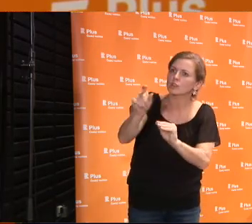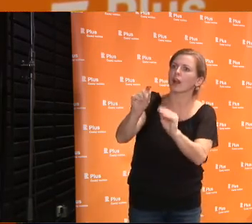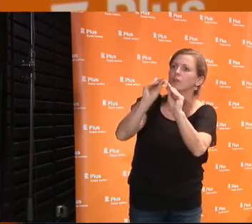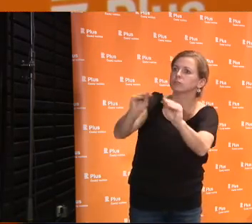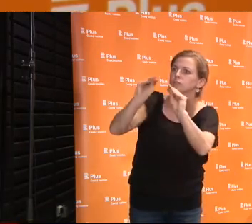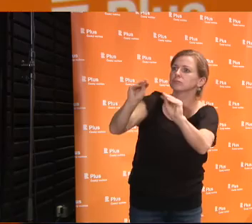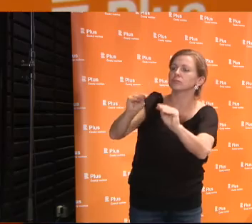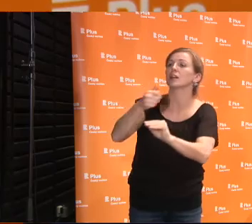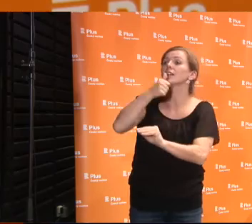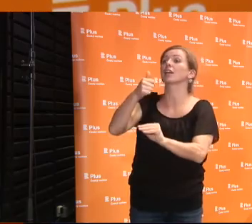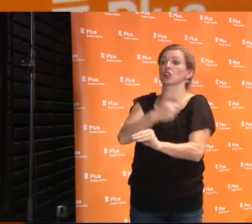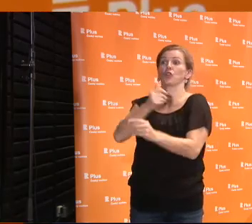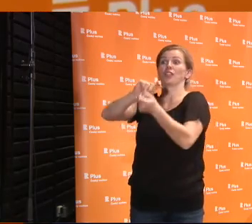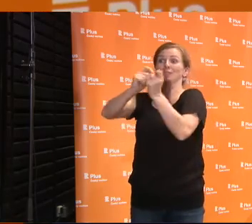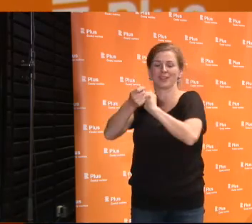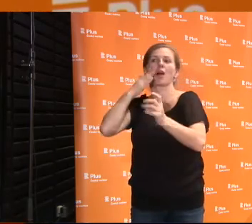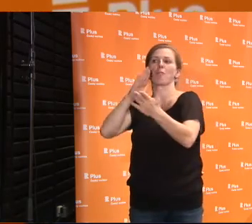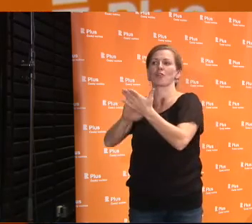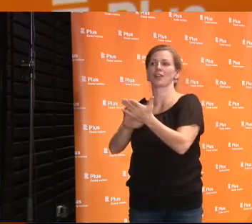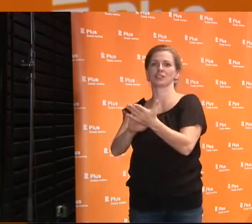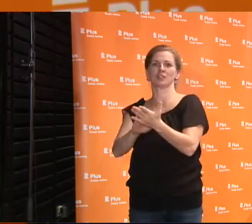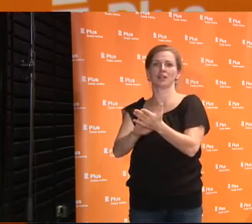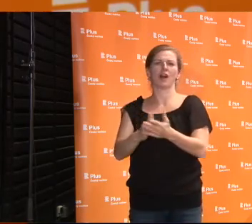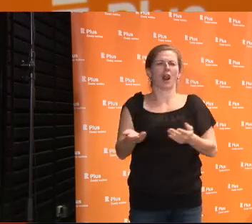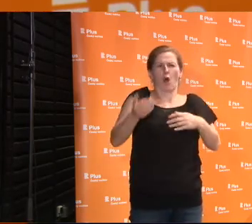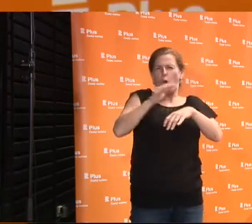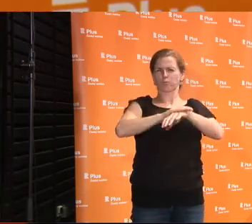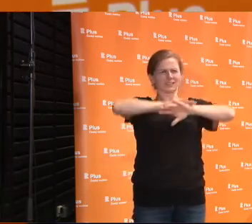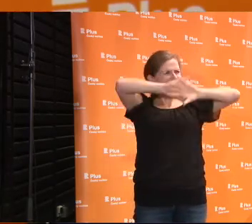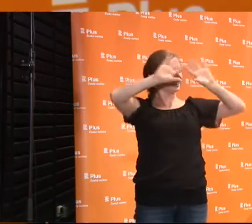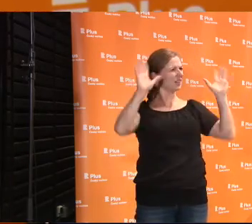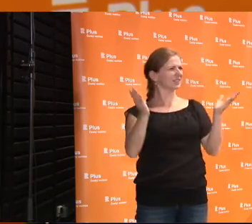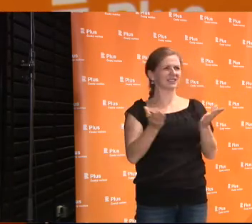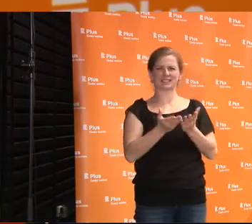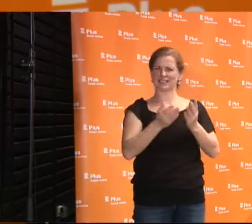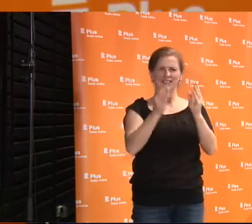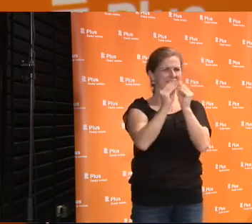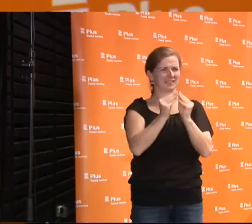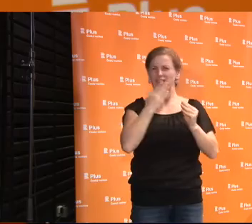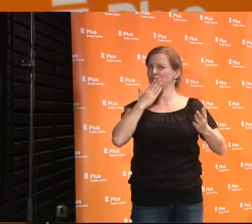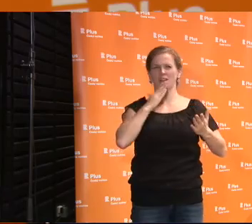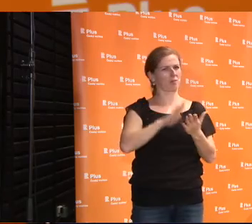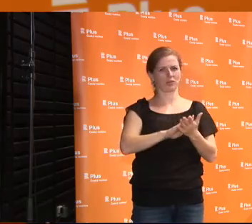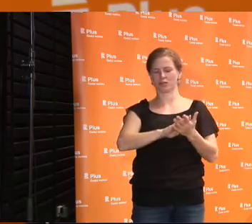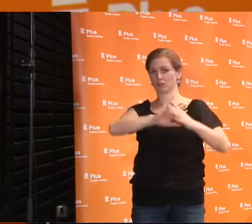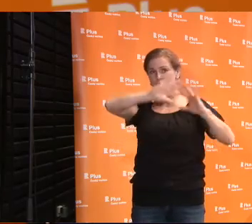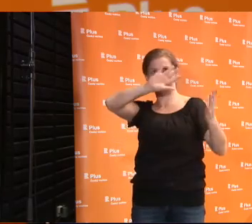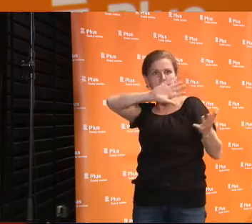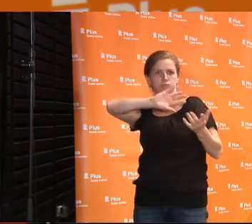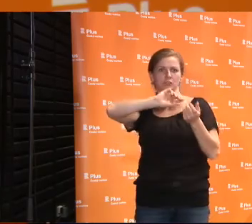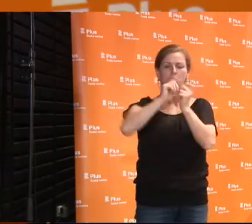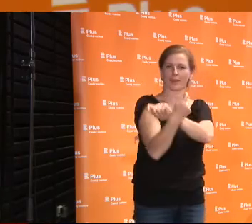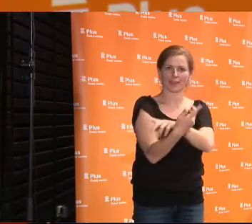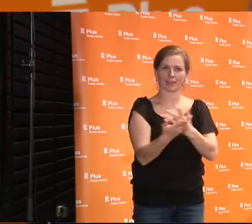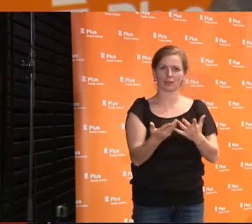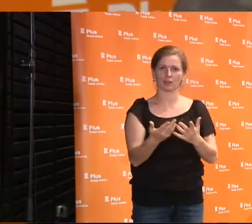změnit jednu školu, ale systémově se tohle zdaleka nedaří a my nejsme ve fázi, kdybychom si mohli říct, ano, je to dobře, je to nastoupeno tam, kam